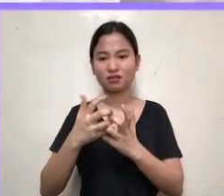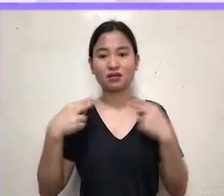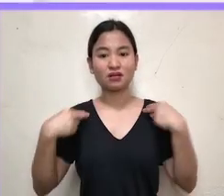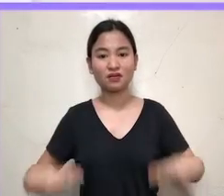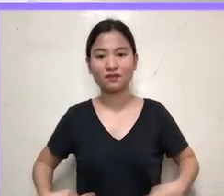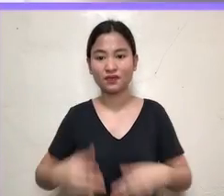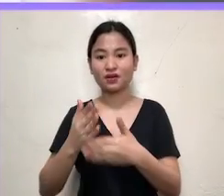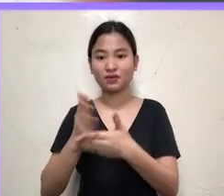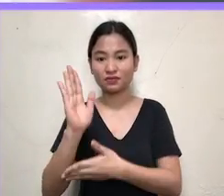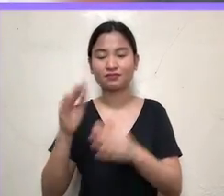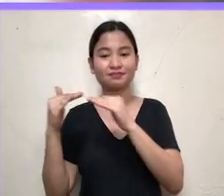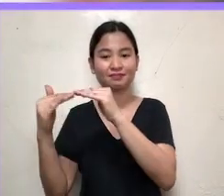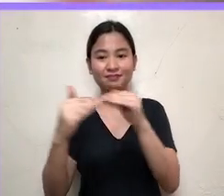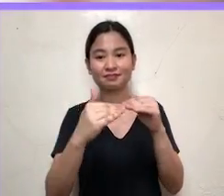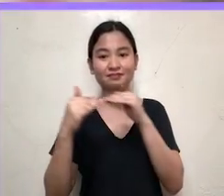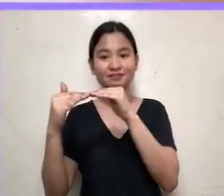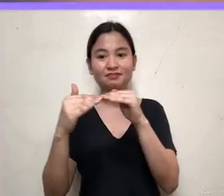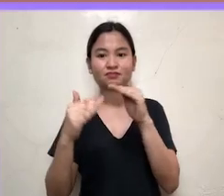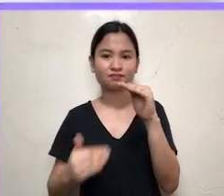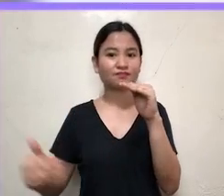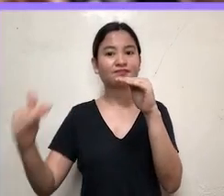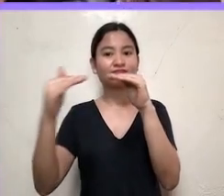Para sa makatao at makatarungang lipunan,